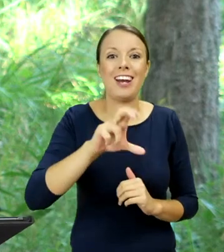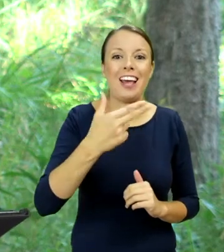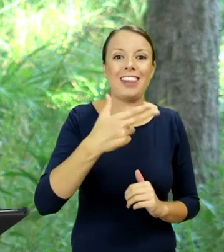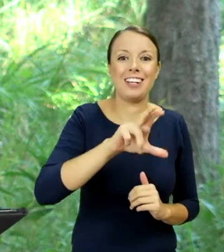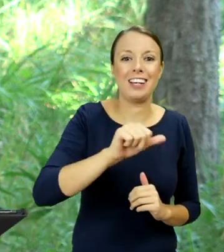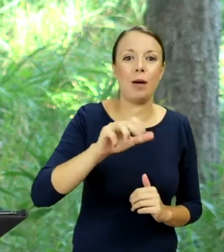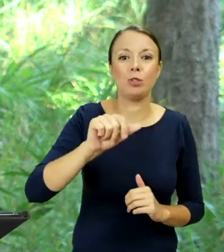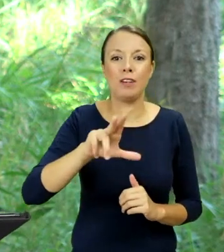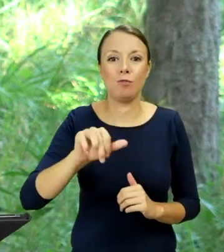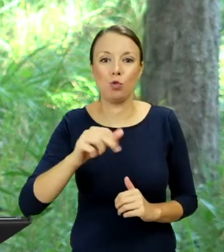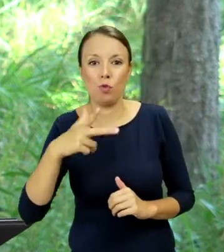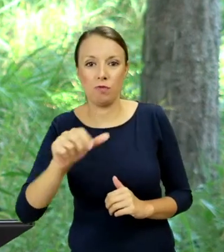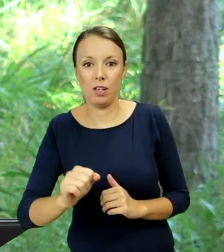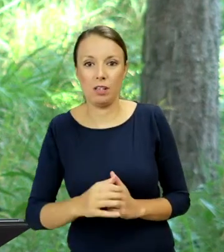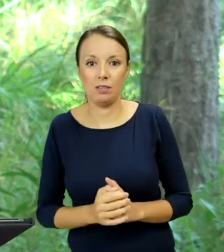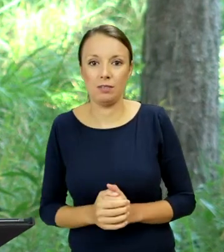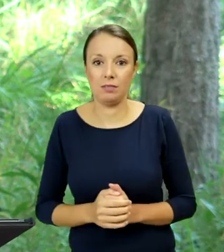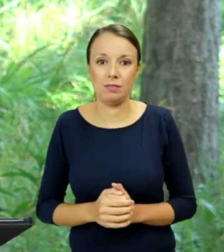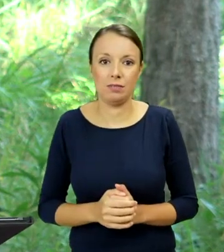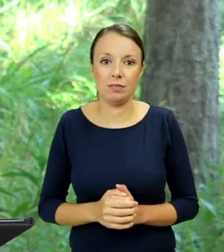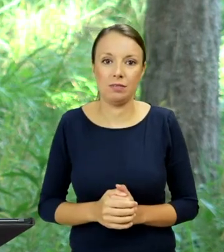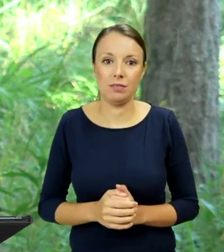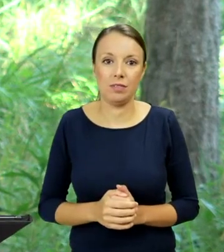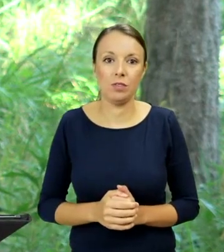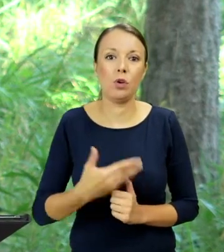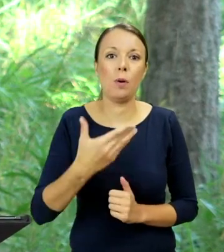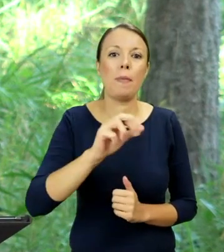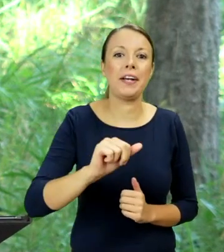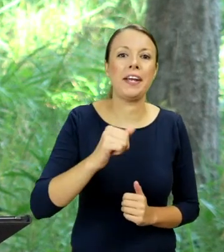adiutantkę Mariana Langiewicza.